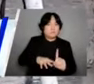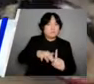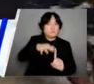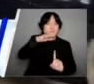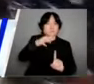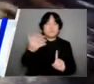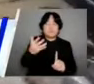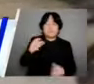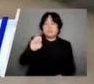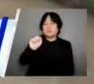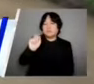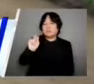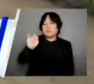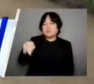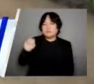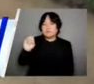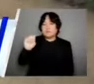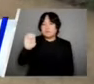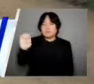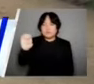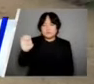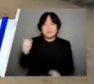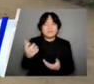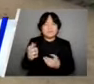sa bayan ng Santa Maria.